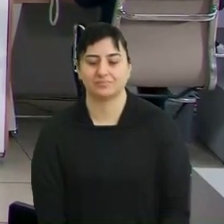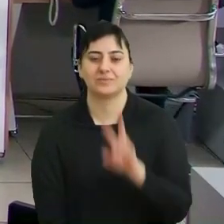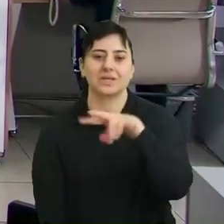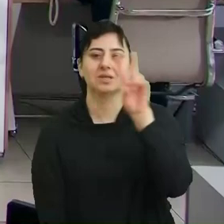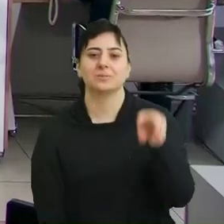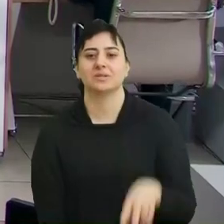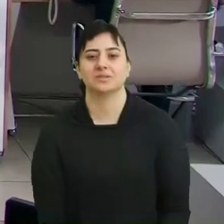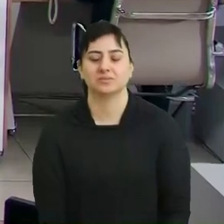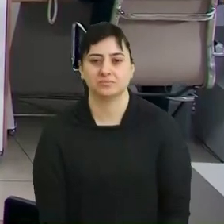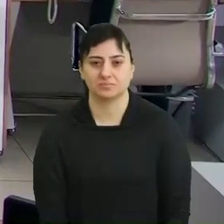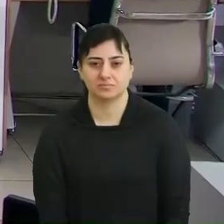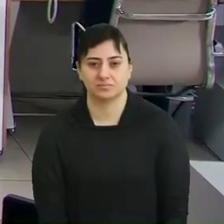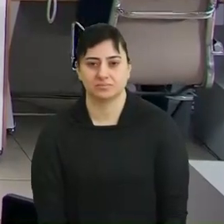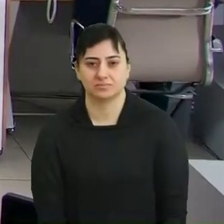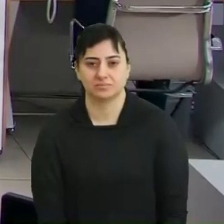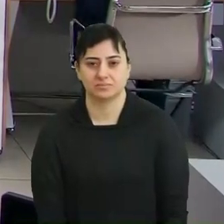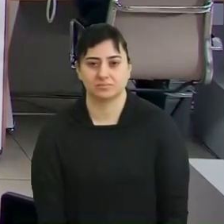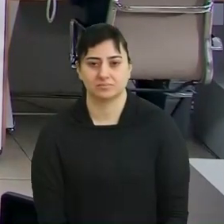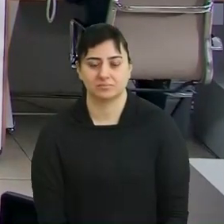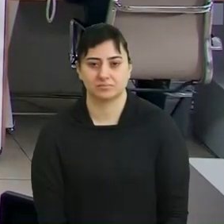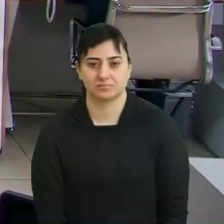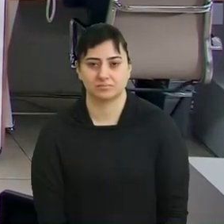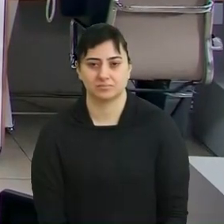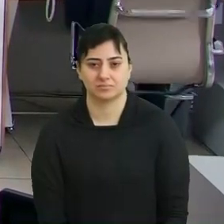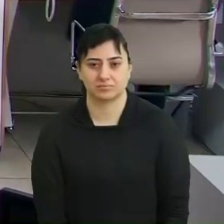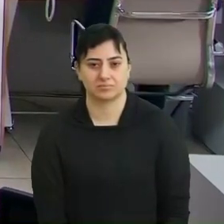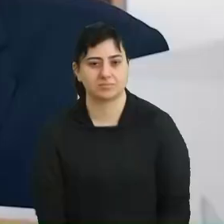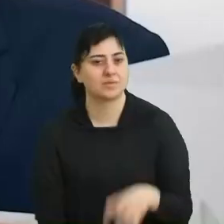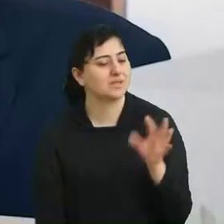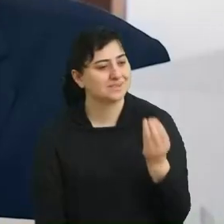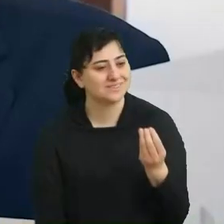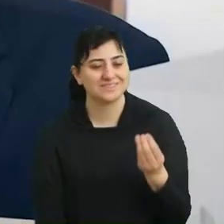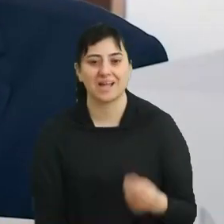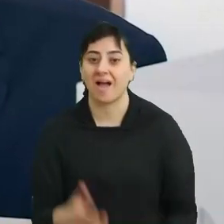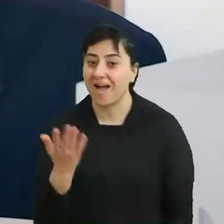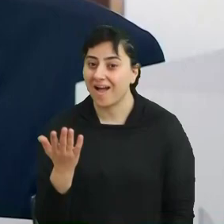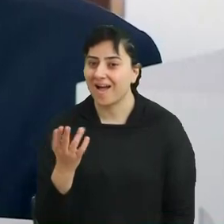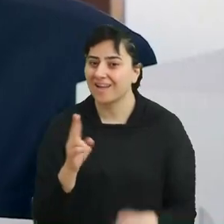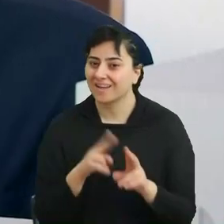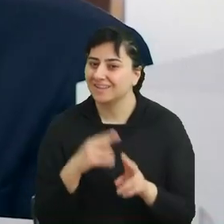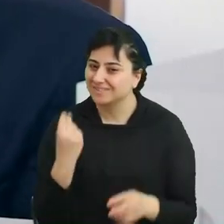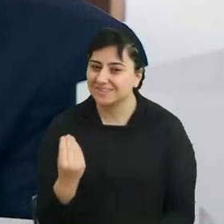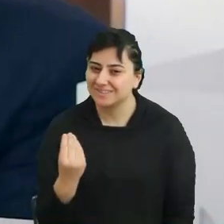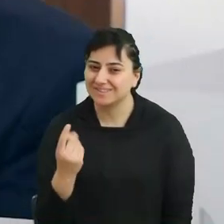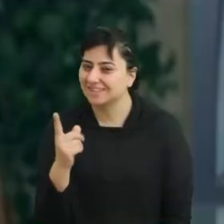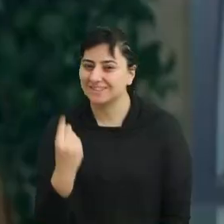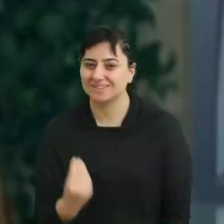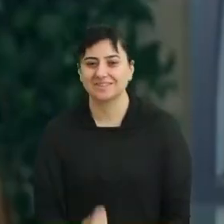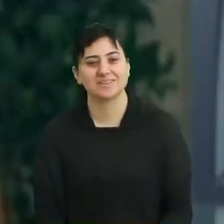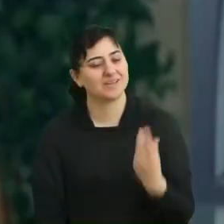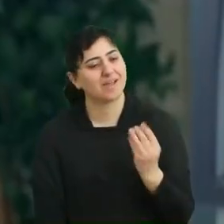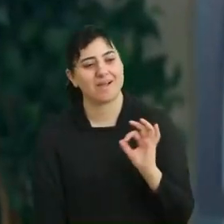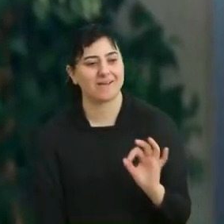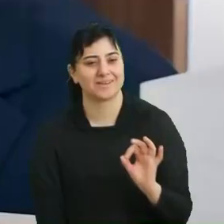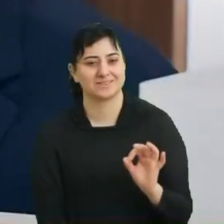22. Bankoya 20'lerinin sonlarında uzun boylu, kot ceketli bir adam abi yanaştı. Nasılsın? Ana, Kerem Paşa'm hoş geldin. Sen nasılsın? İyidir